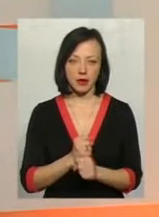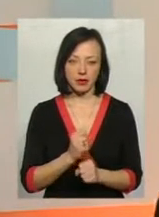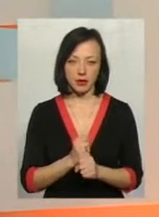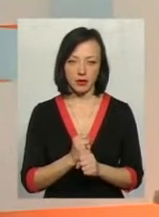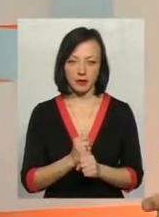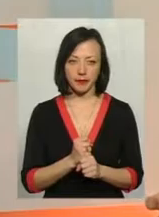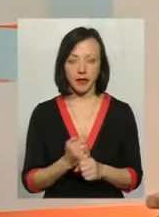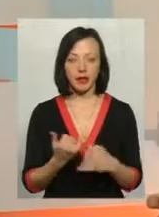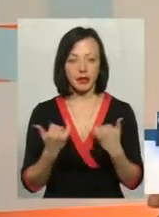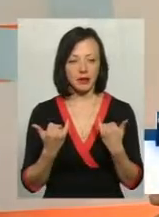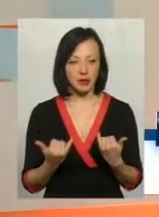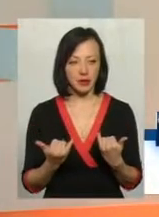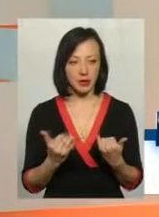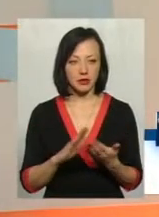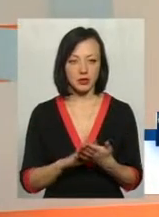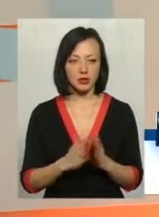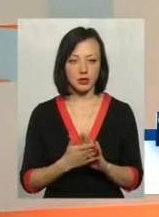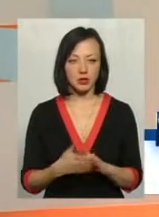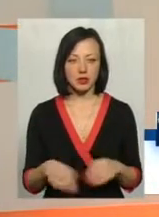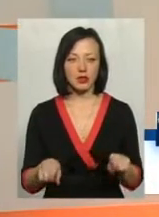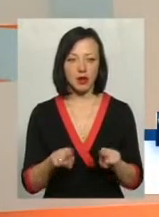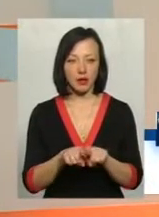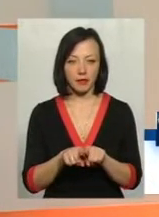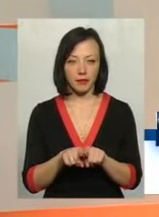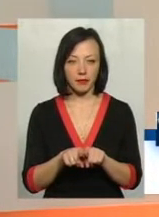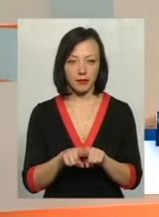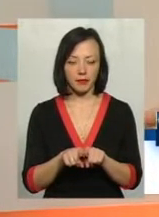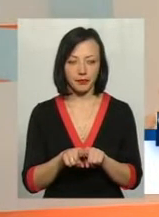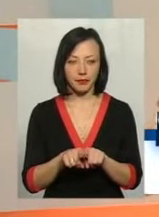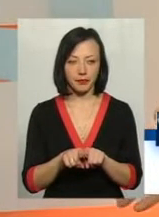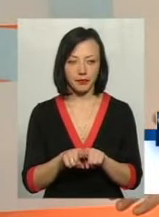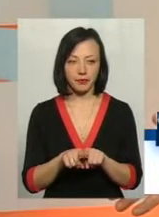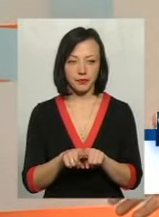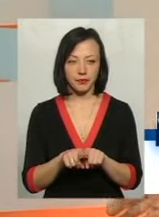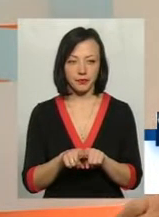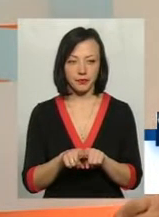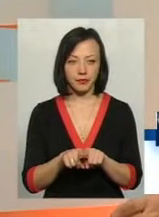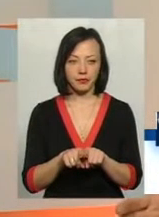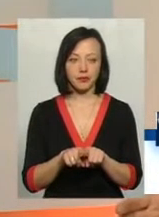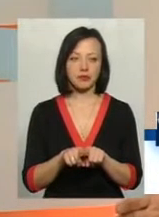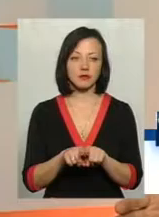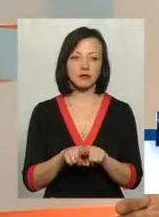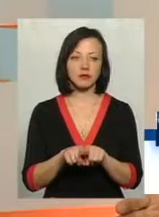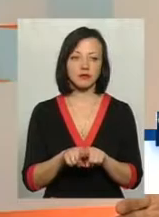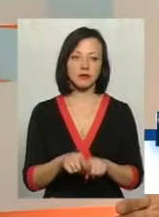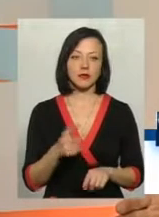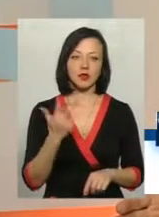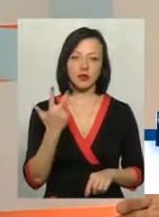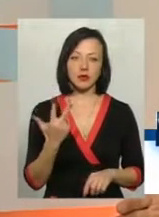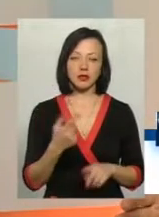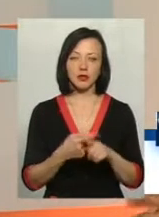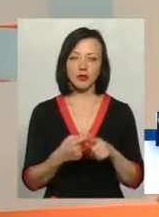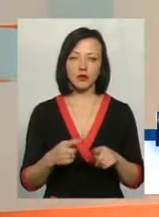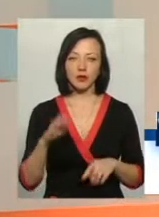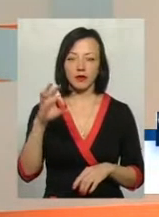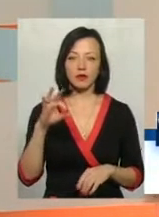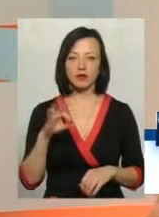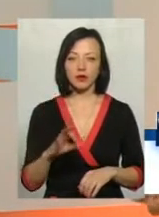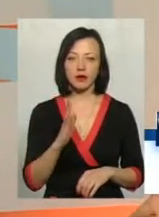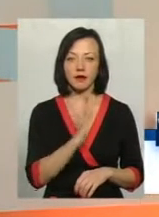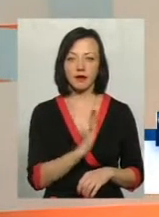пацієнтом. Тепер у нас ситуація наступна, на даний момент у нас ситуація така, що майже 3,5% ВВП